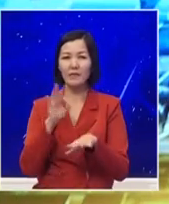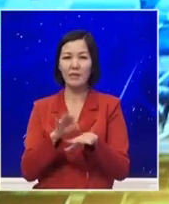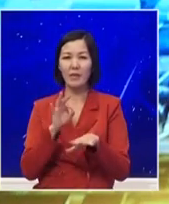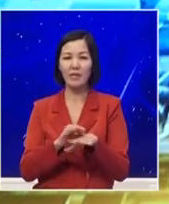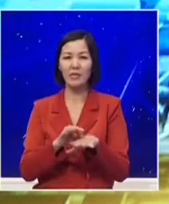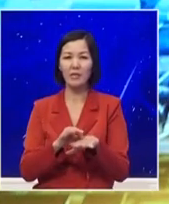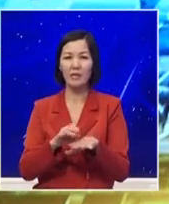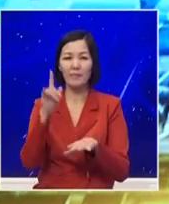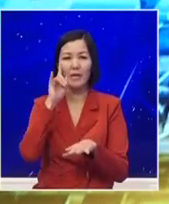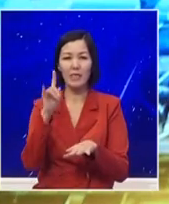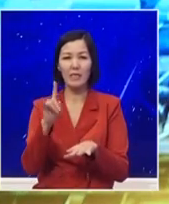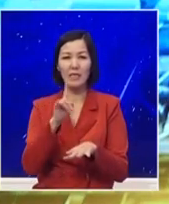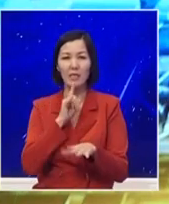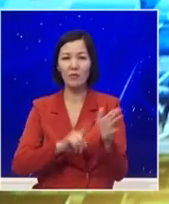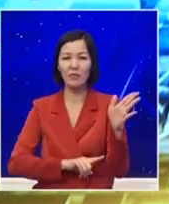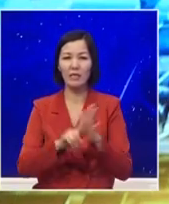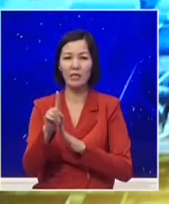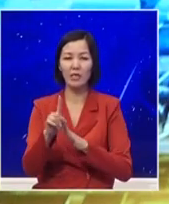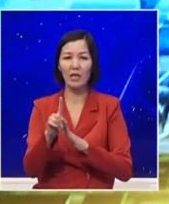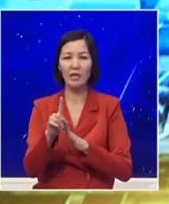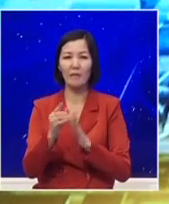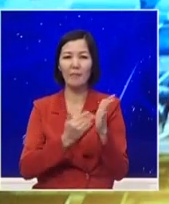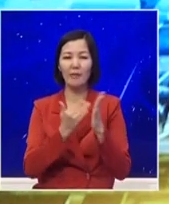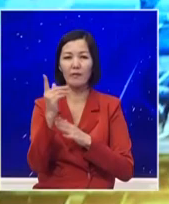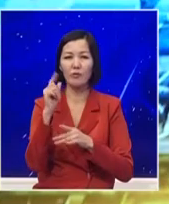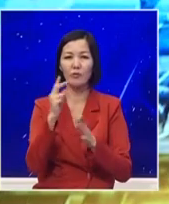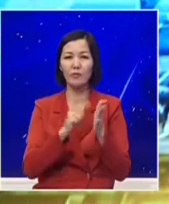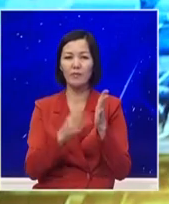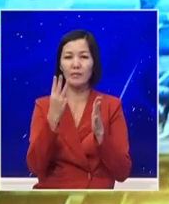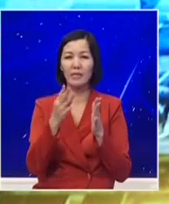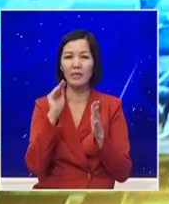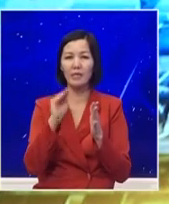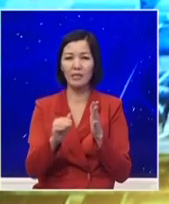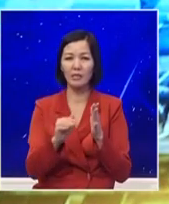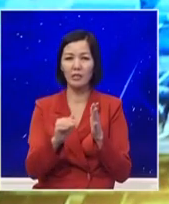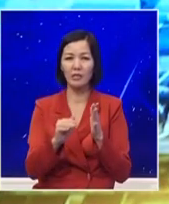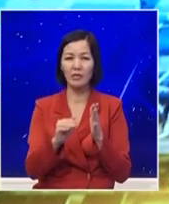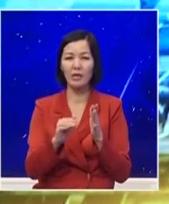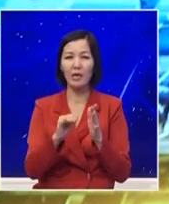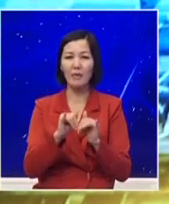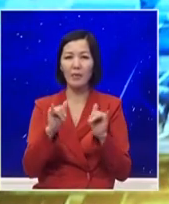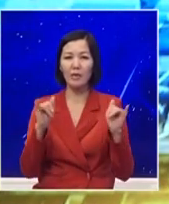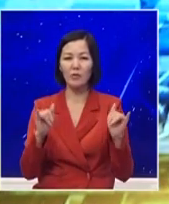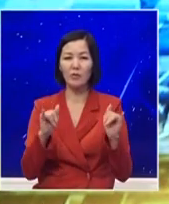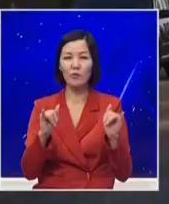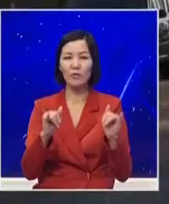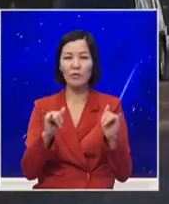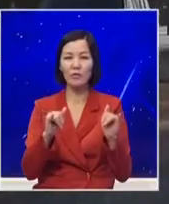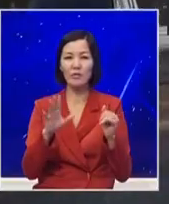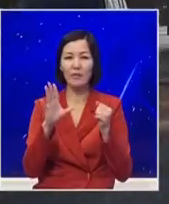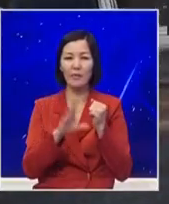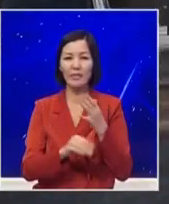Количество заболевших по республике с начала пандемии превысило 173 тысяч. Прирост за последние сутки